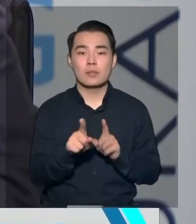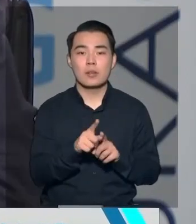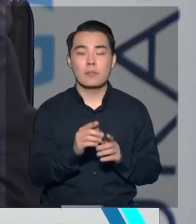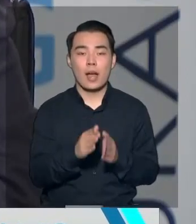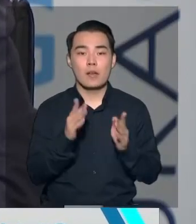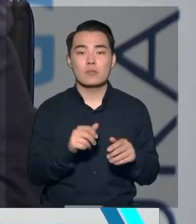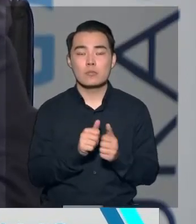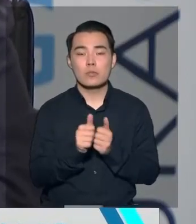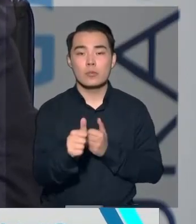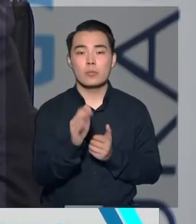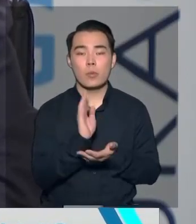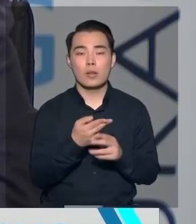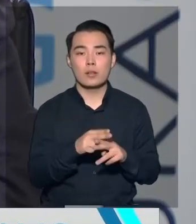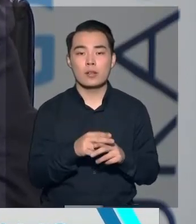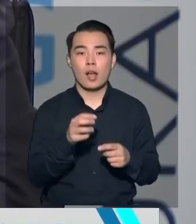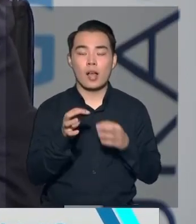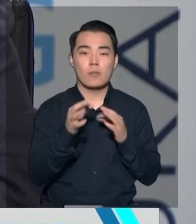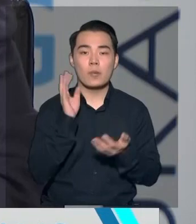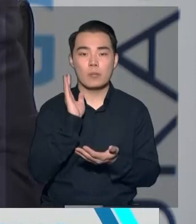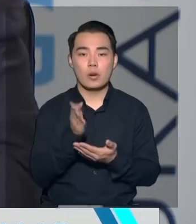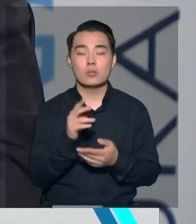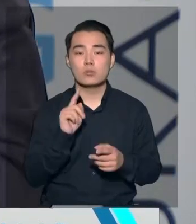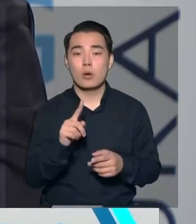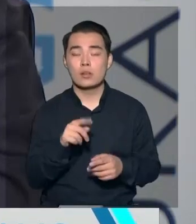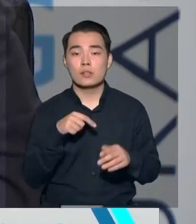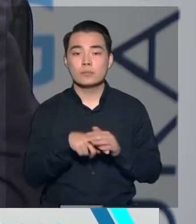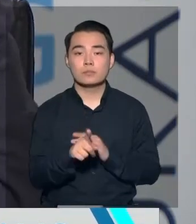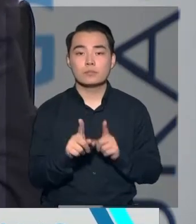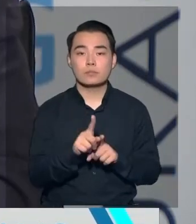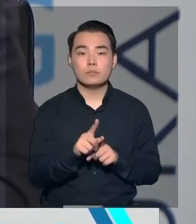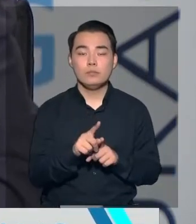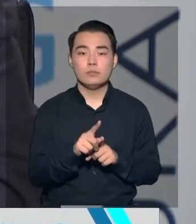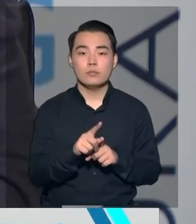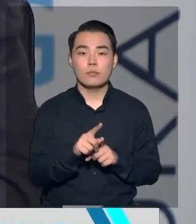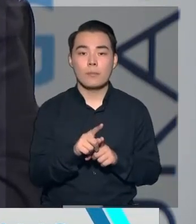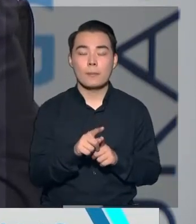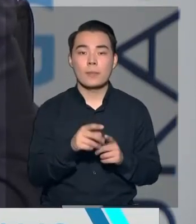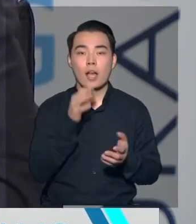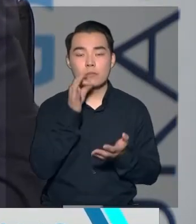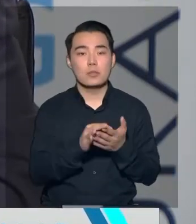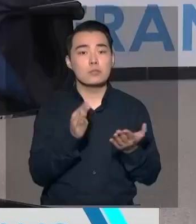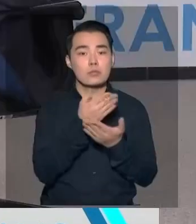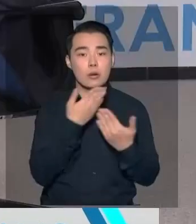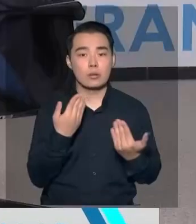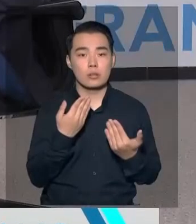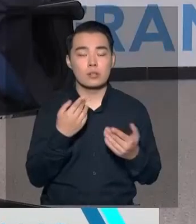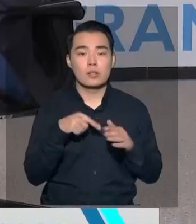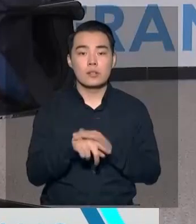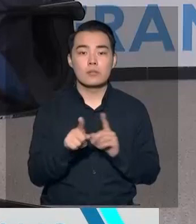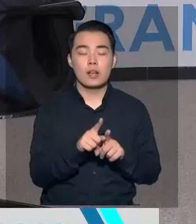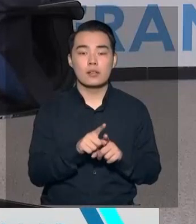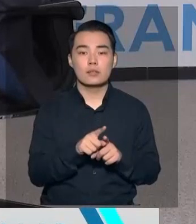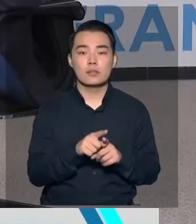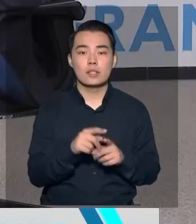бәрінен озып алдыға шығамыз дейтін сияқты әңгімелер болатын. Бірақ оның артында тұрған нақты дерек жауап жоқ. Бұл мысалы үшін